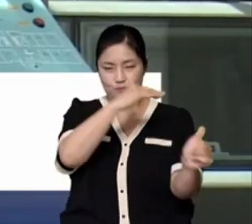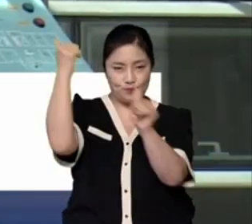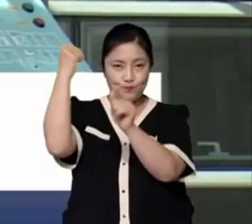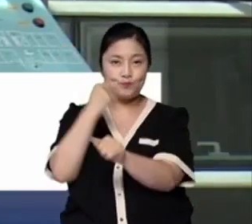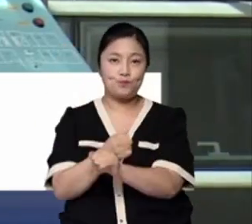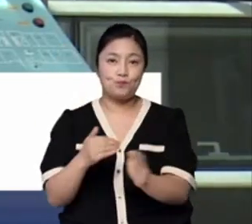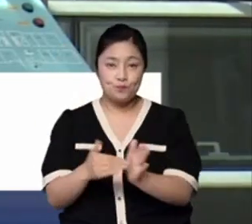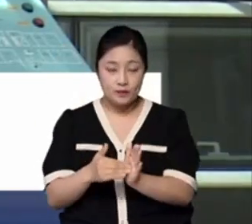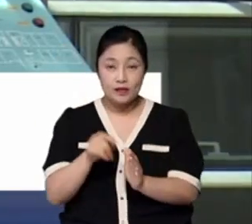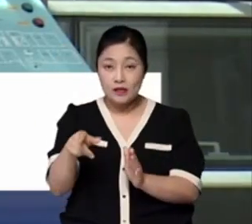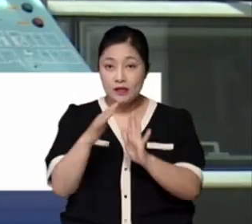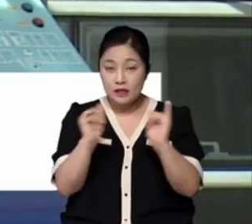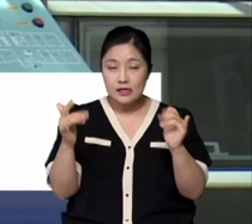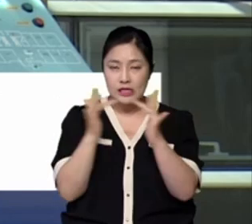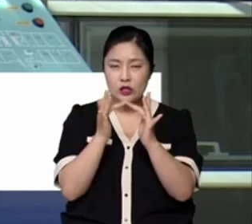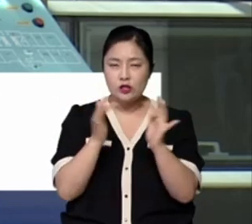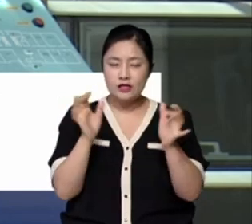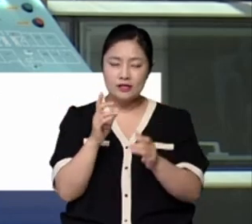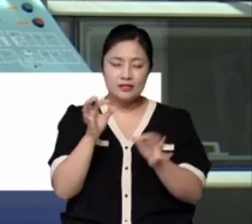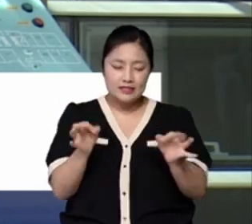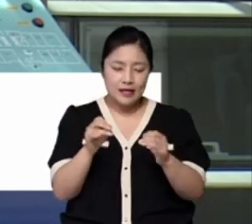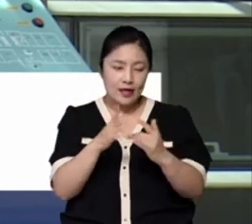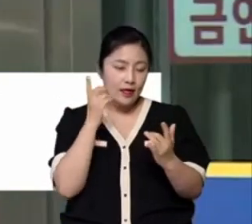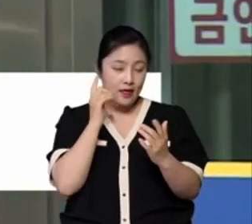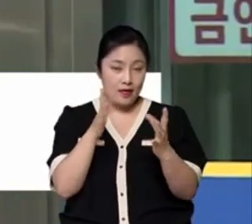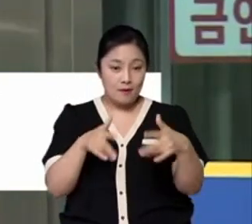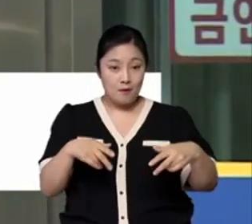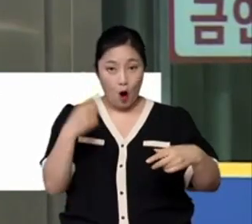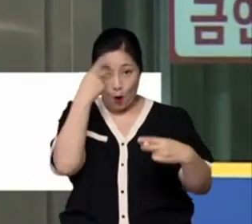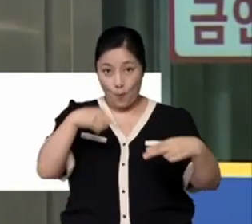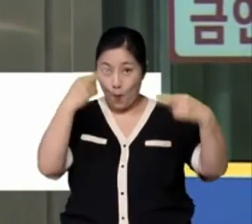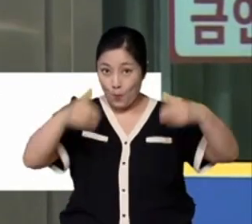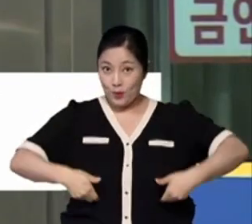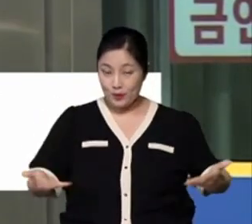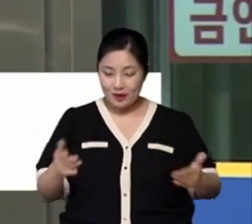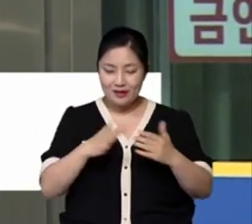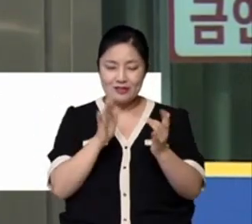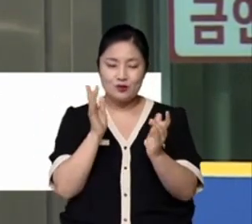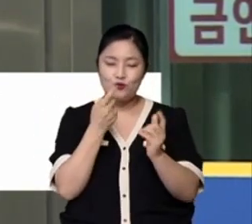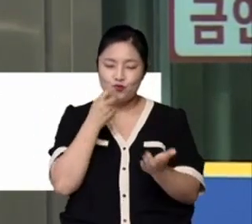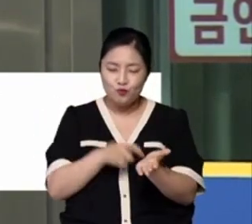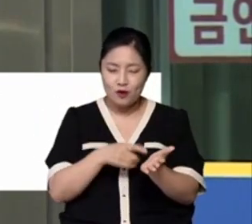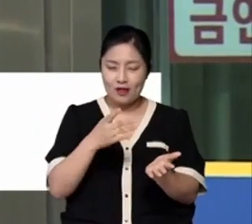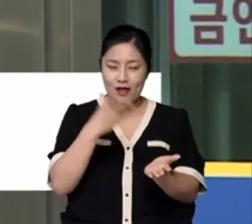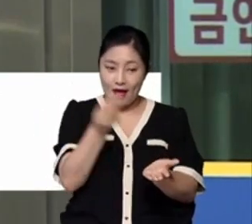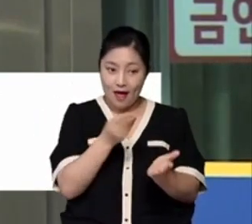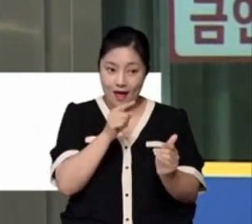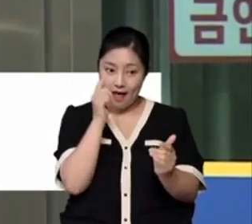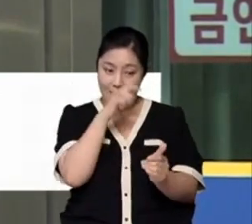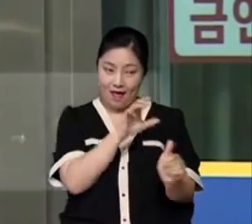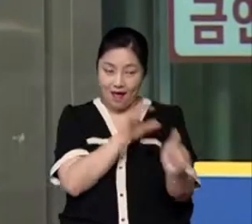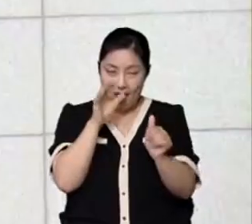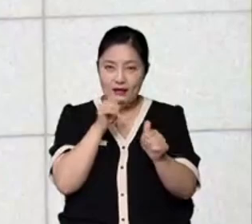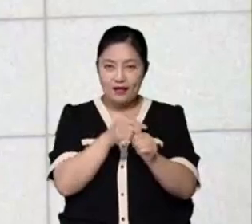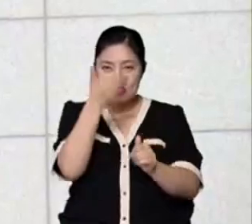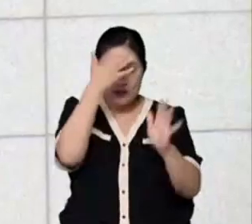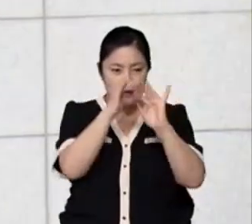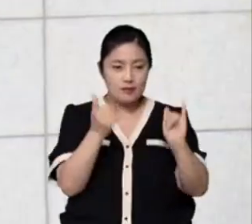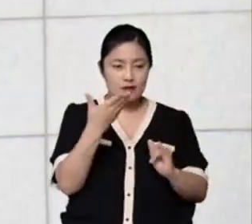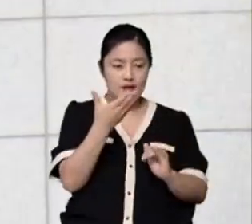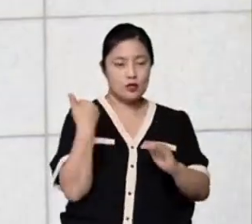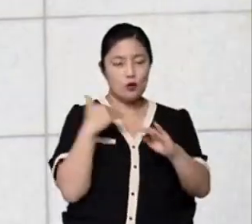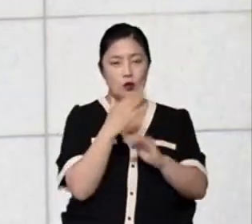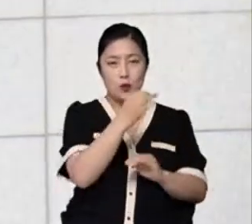입건했습니다. 이들은 인터넷 은행 앱을 통해 비대면 심사를 거치면 손쉽게 대출을 받을 수 있다는 점을 악용해 청년